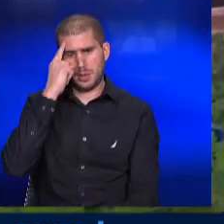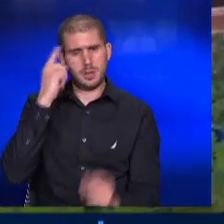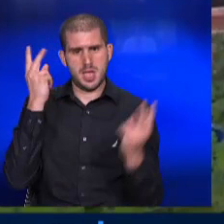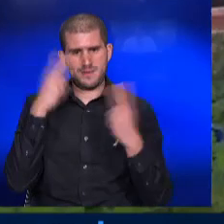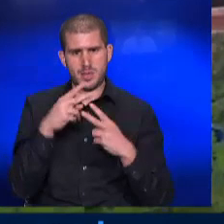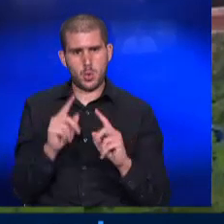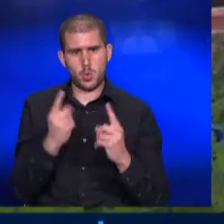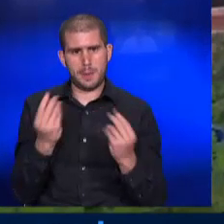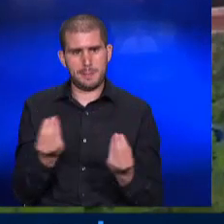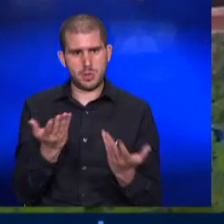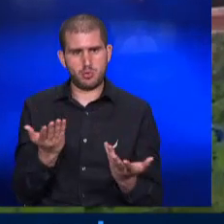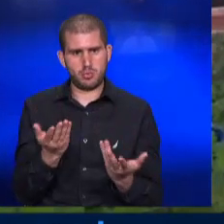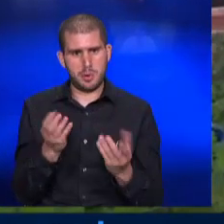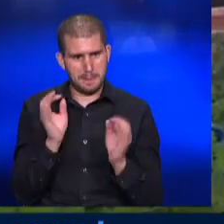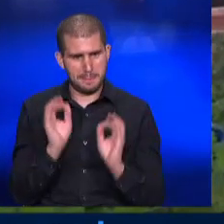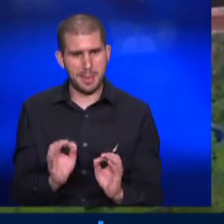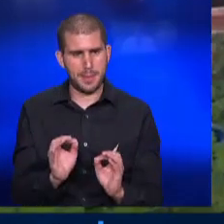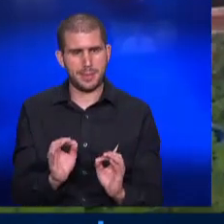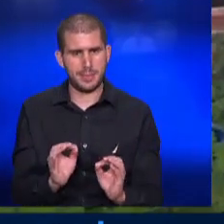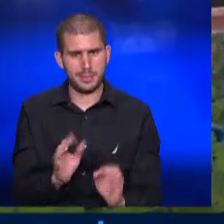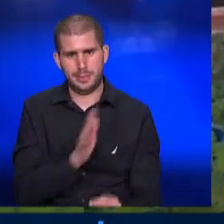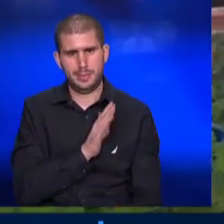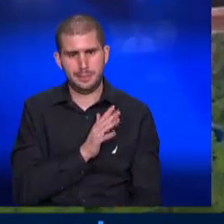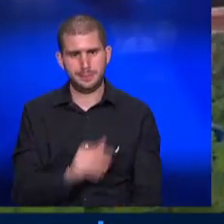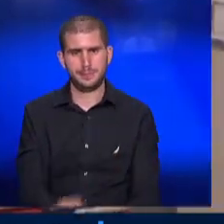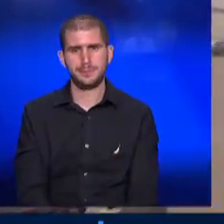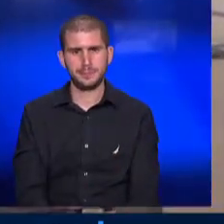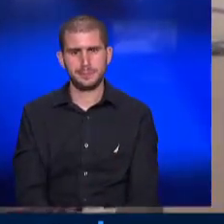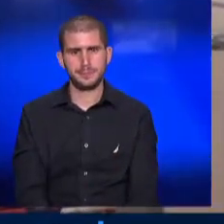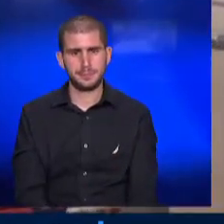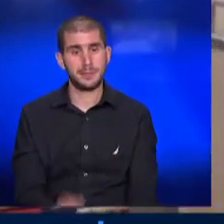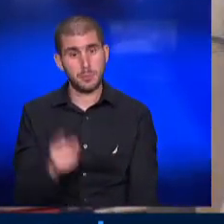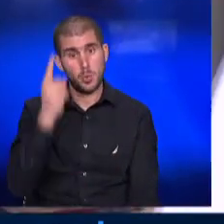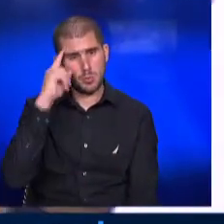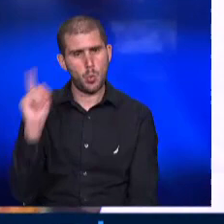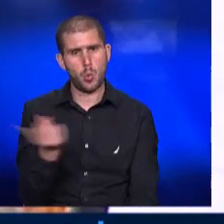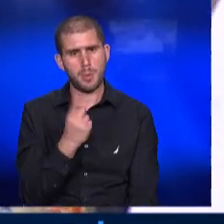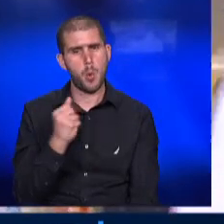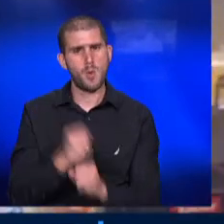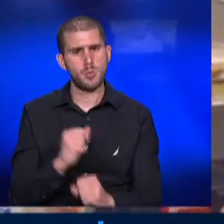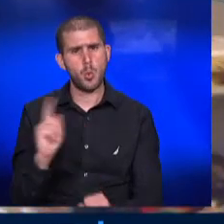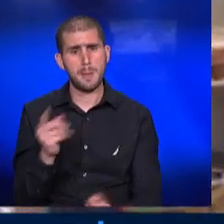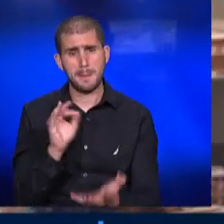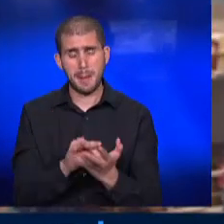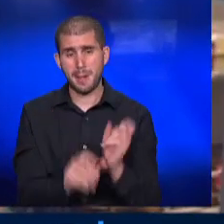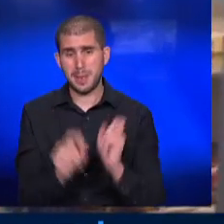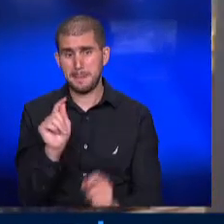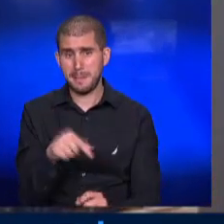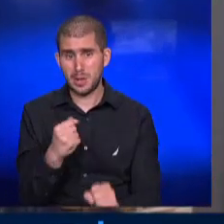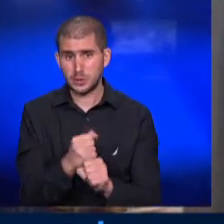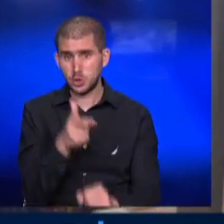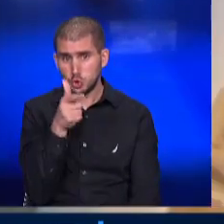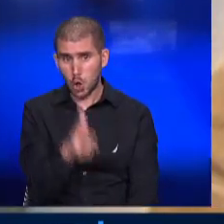הבנתי שבאמת קורה משהו אמיתי ורציני. הם יודעים, כולם. כל העובדים, ברגע שבן אדם בא לבצע